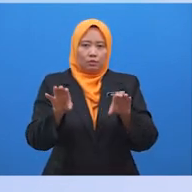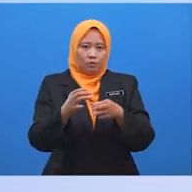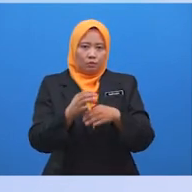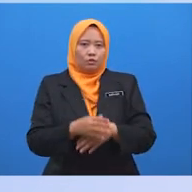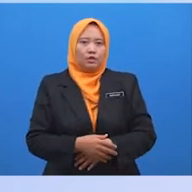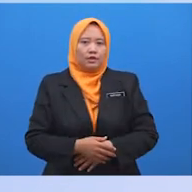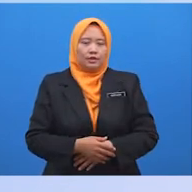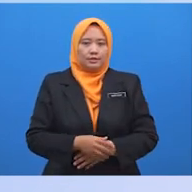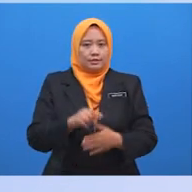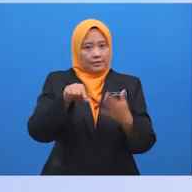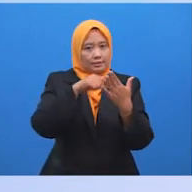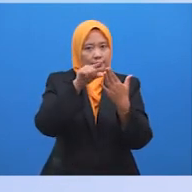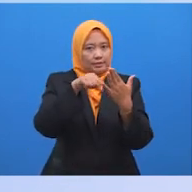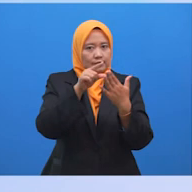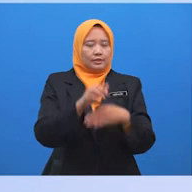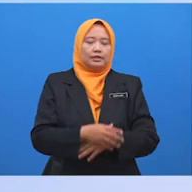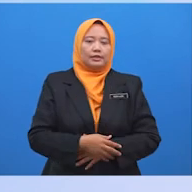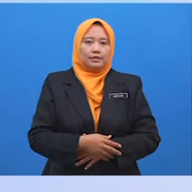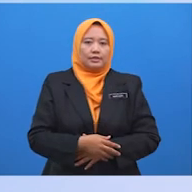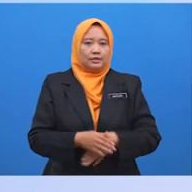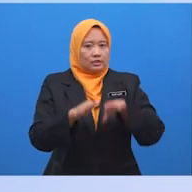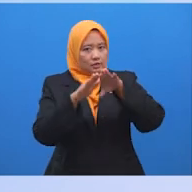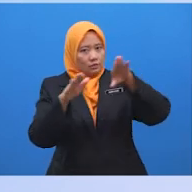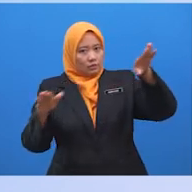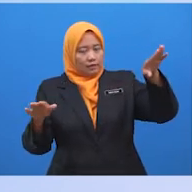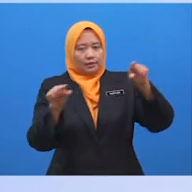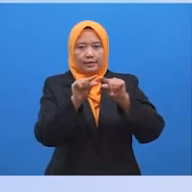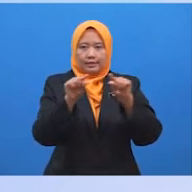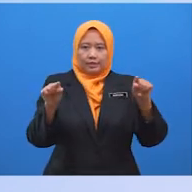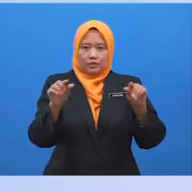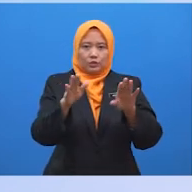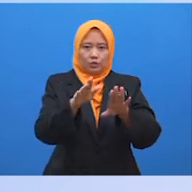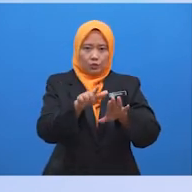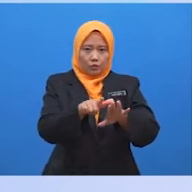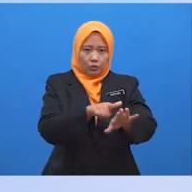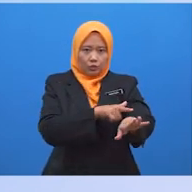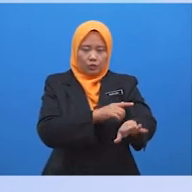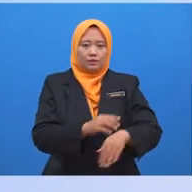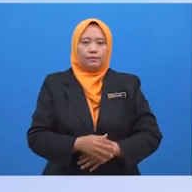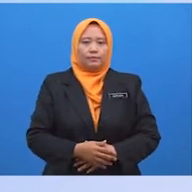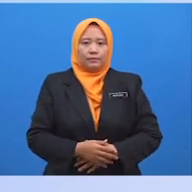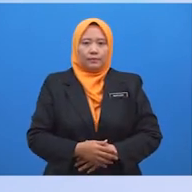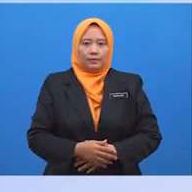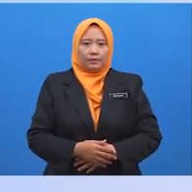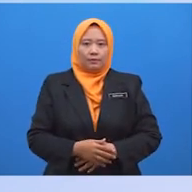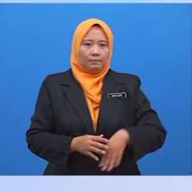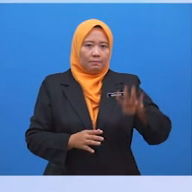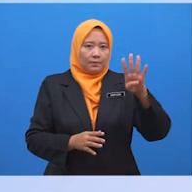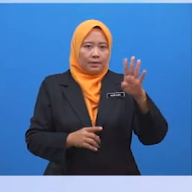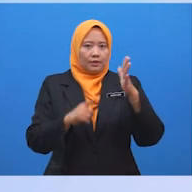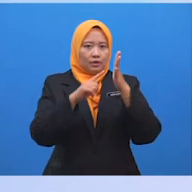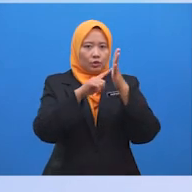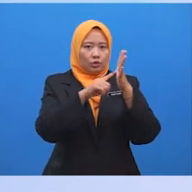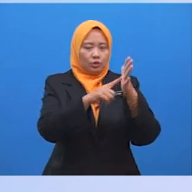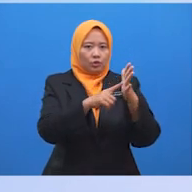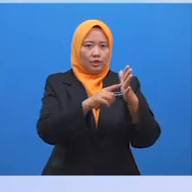Keempat, menentukan kecerunan garis lurus. Dan yang kelima, membuat penyelesaian